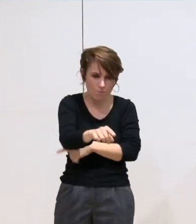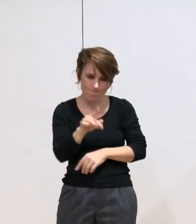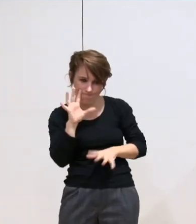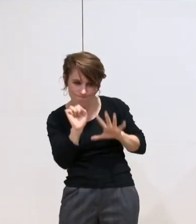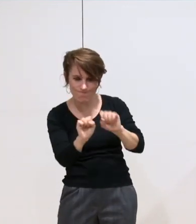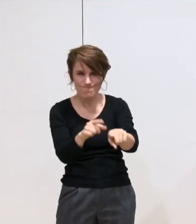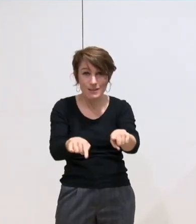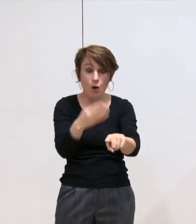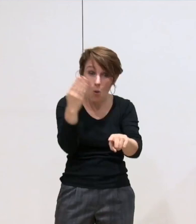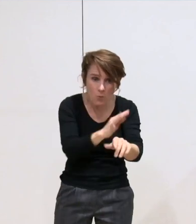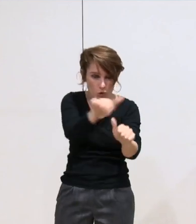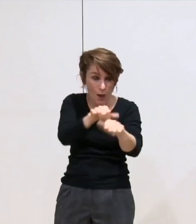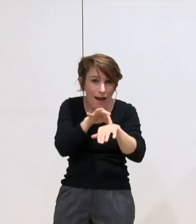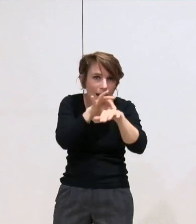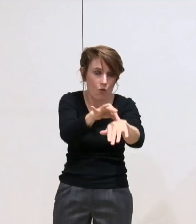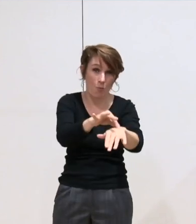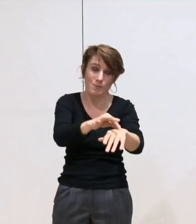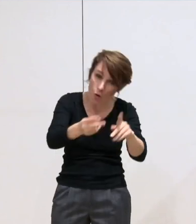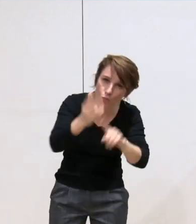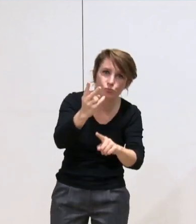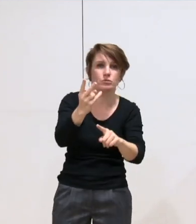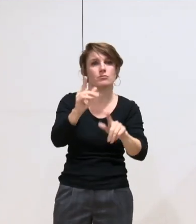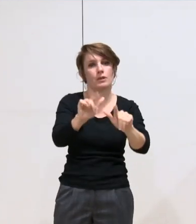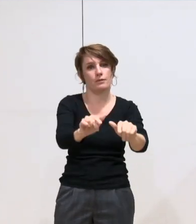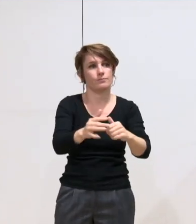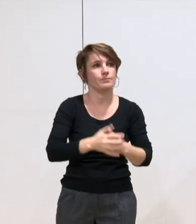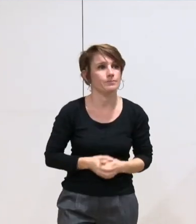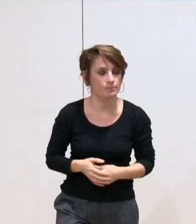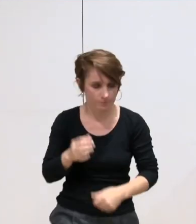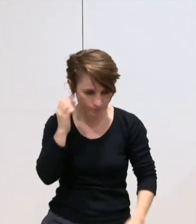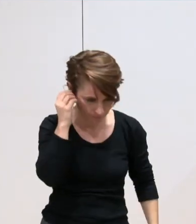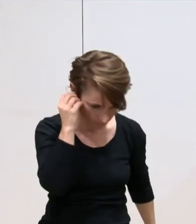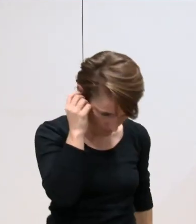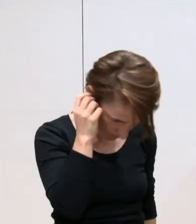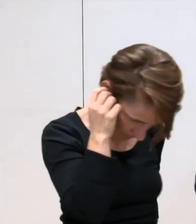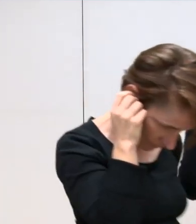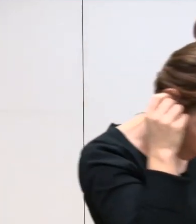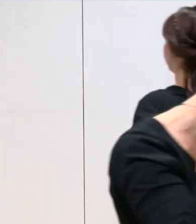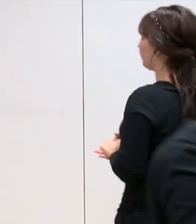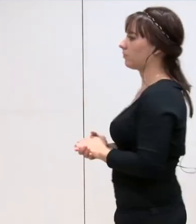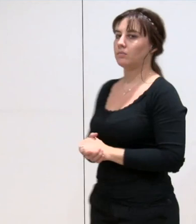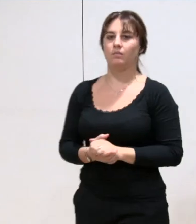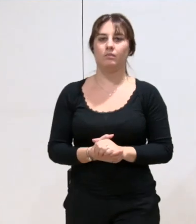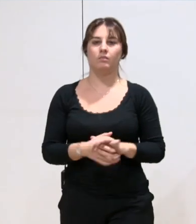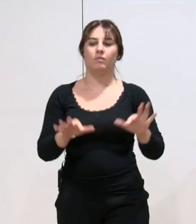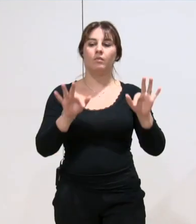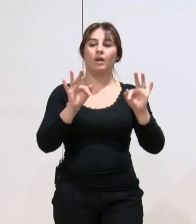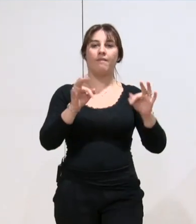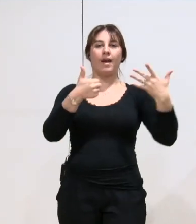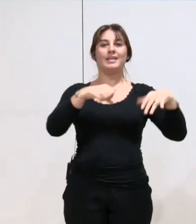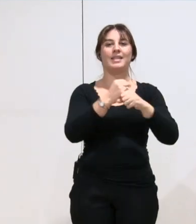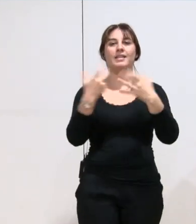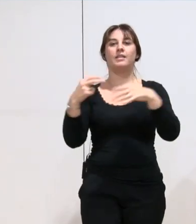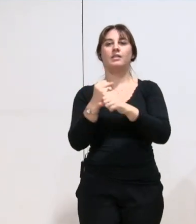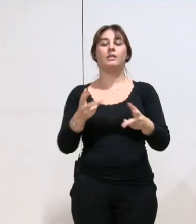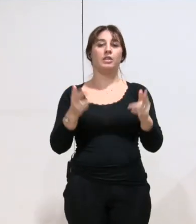soutien, d'action, d'accompagnement qui soit plus important. Sur les 16-18, évidemment, et cela se construit aussi en lien